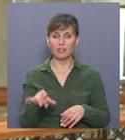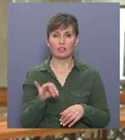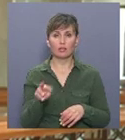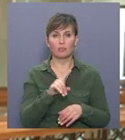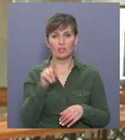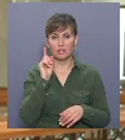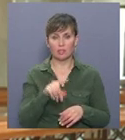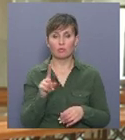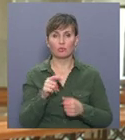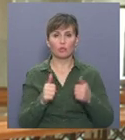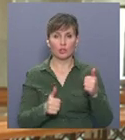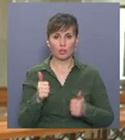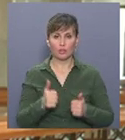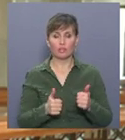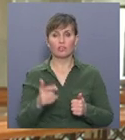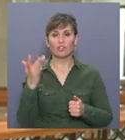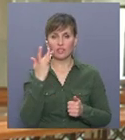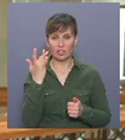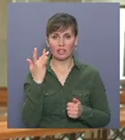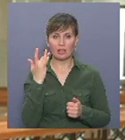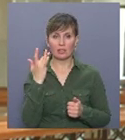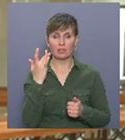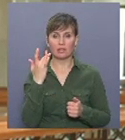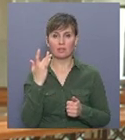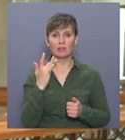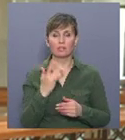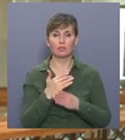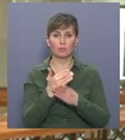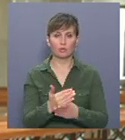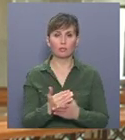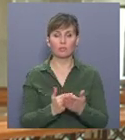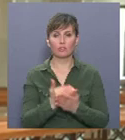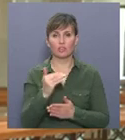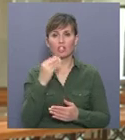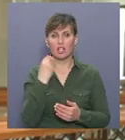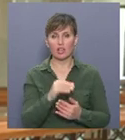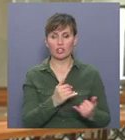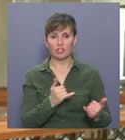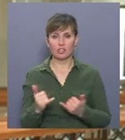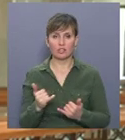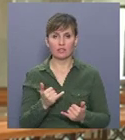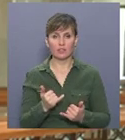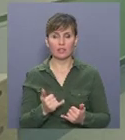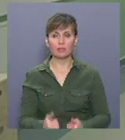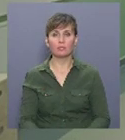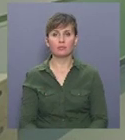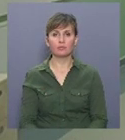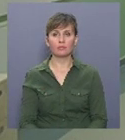что конкуренция, она всегда способствует повышению качества и полноты оказываемых